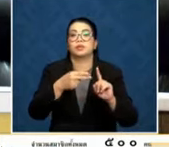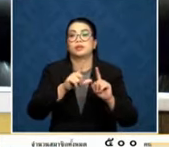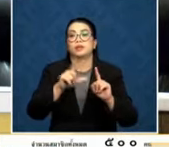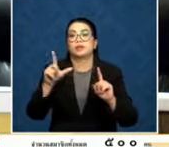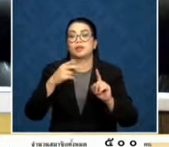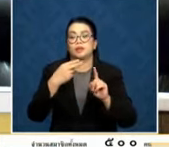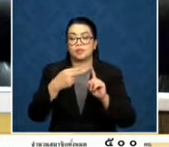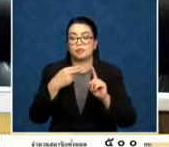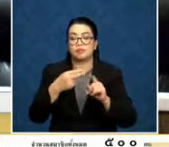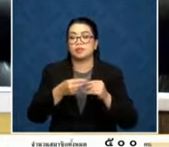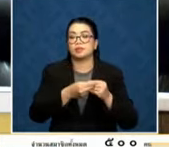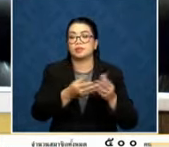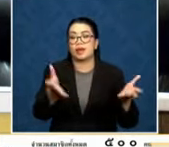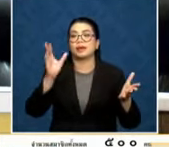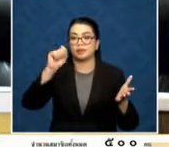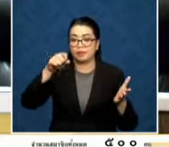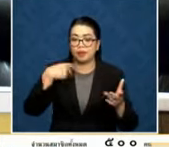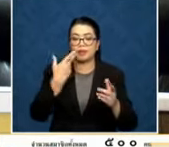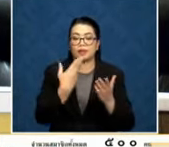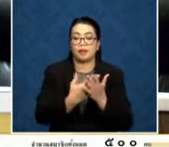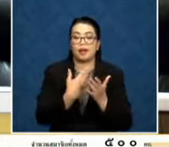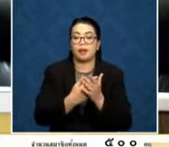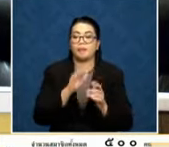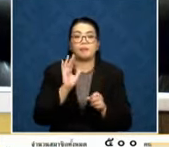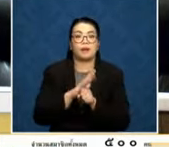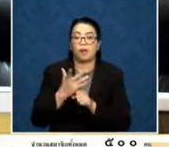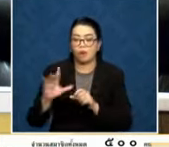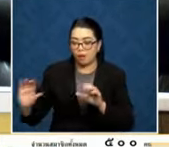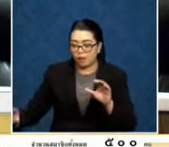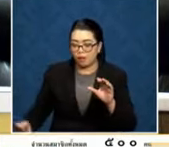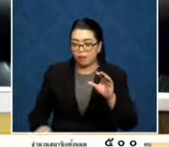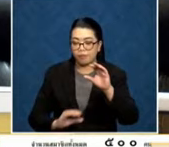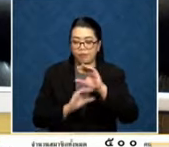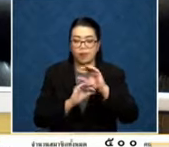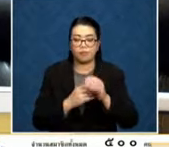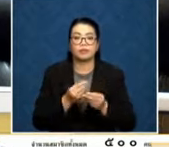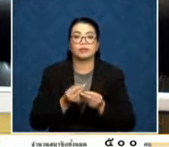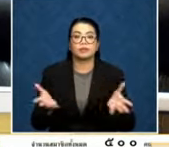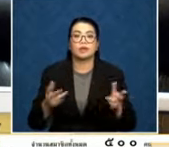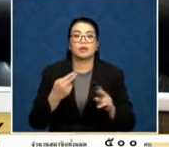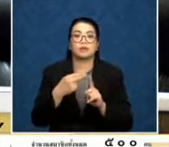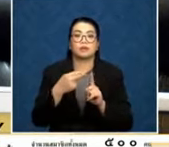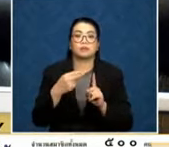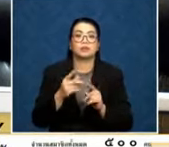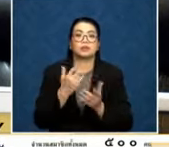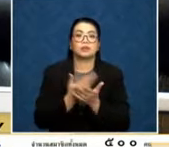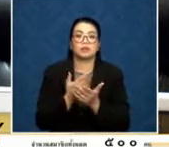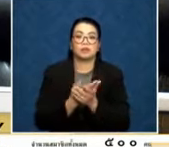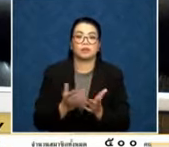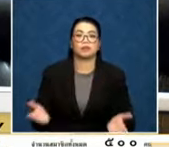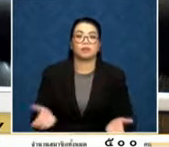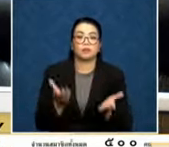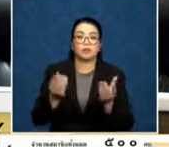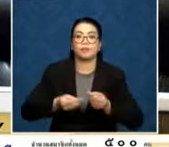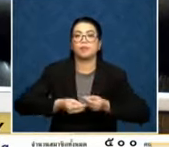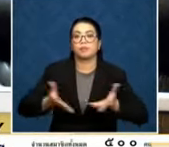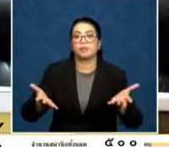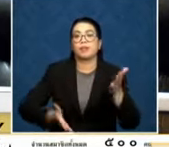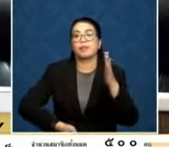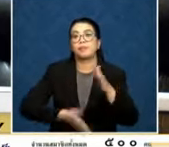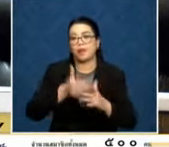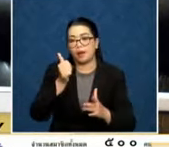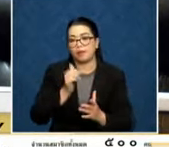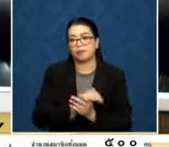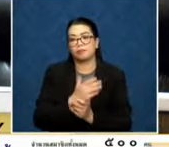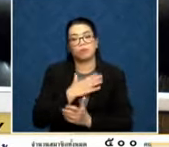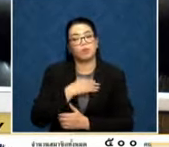ถึงหรือเปล่าอันนี้ผมไม่ทราบนะครับแต่ผมเข้าใจเอาว่าน่าจะเป็นเช่นนั้นเพราะว่าท่านต้องการผลักดันโครงการ Digitalwalletให้ประสบความสำเร็จ